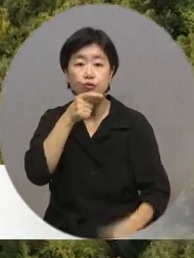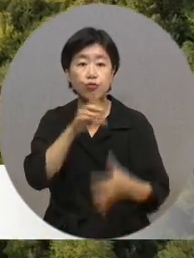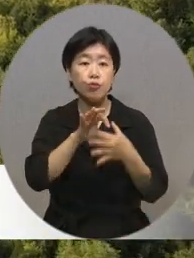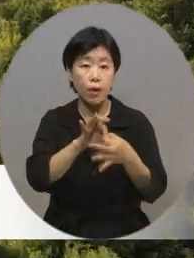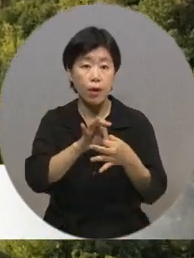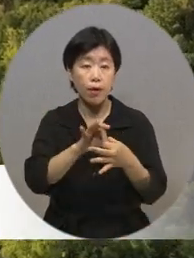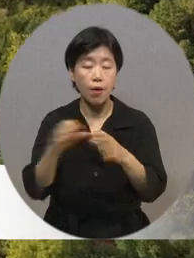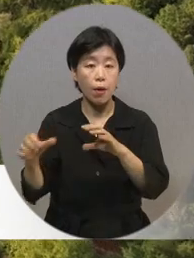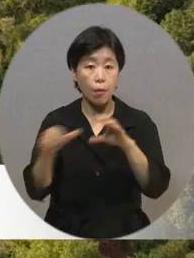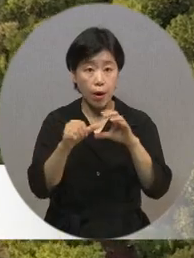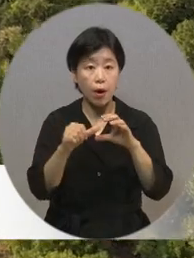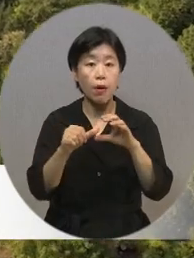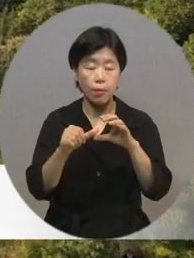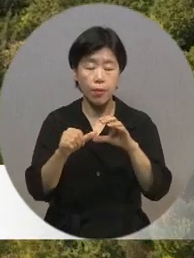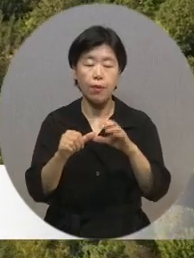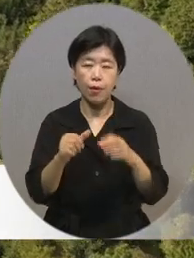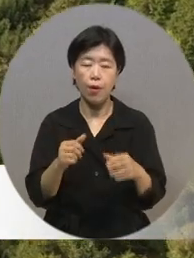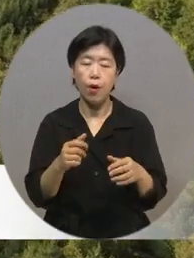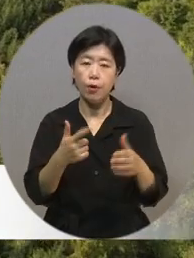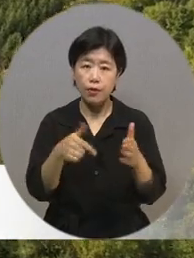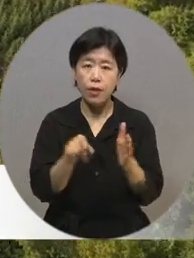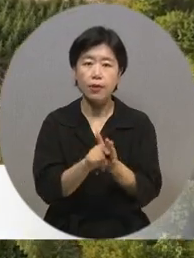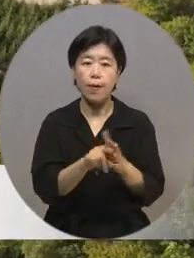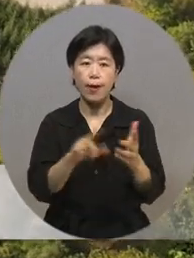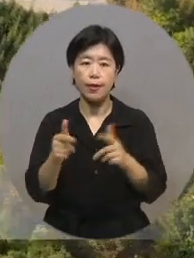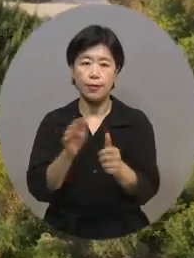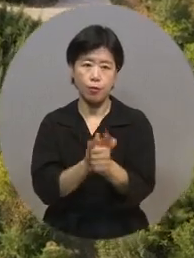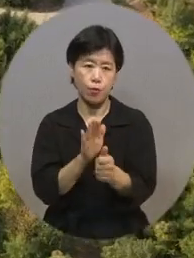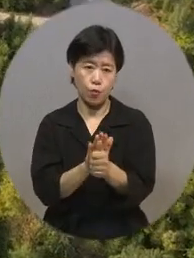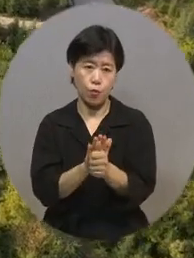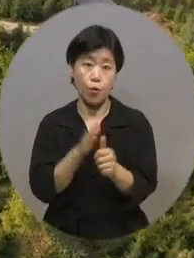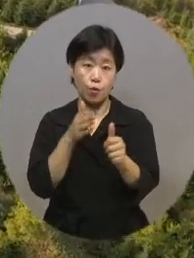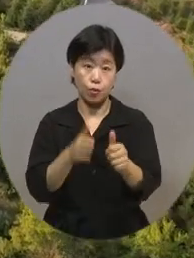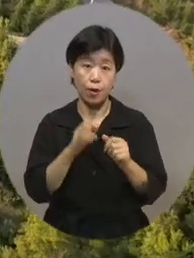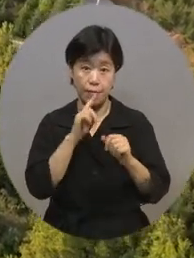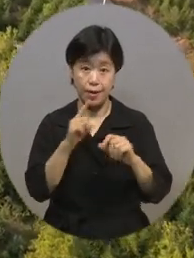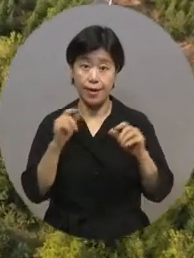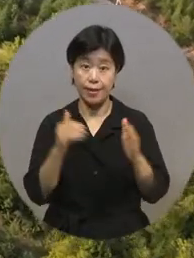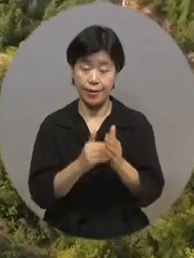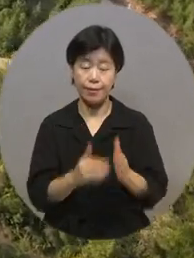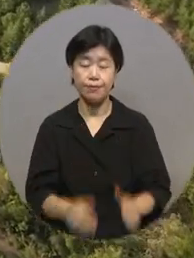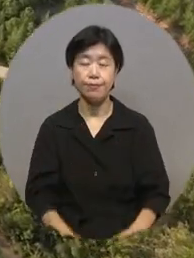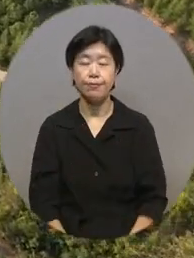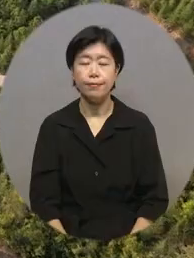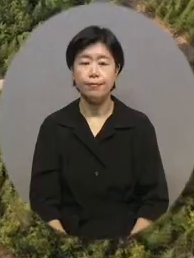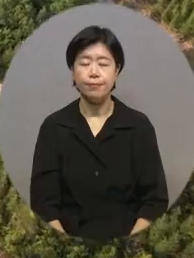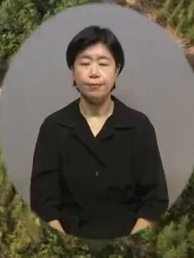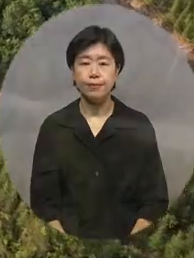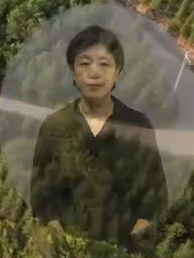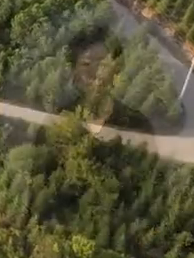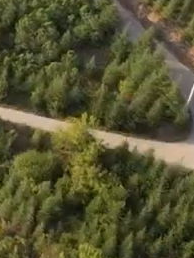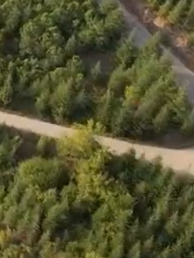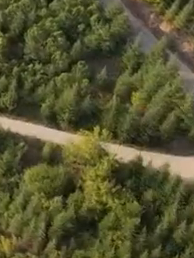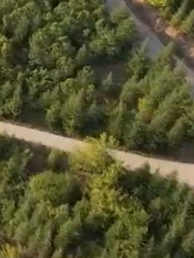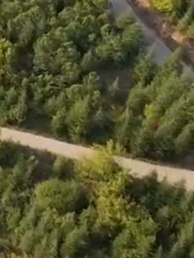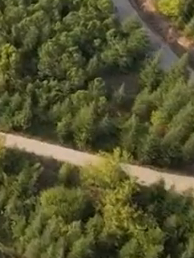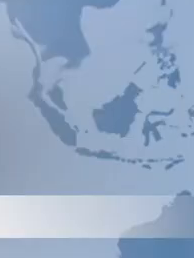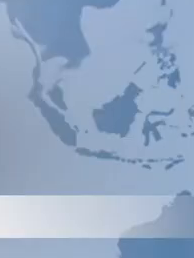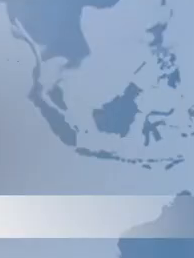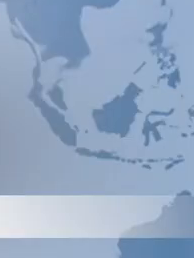주변 지역 지원 사업비의 확대와 협조를 요청했습니다. 복지TV 뉴스 김재상입니다.